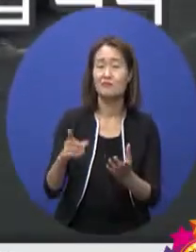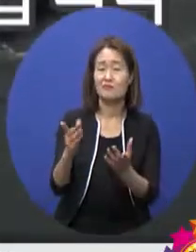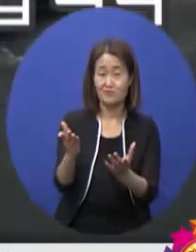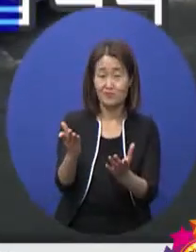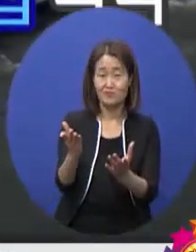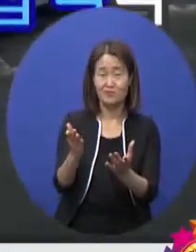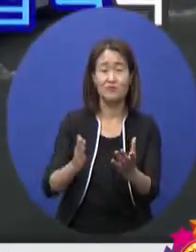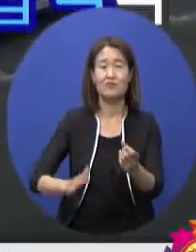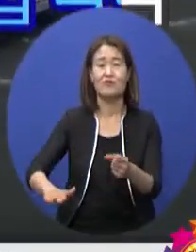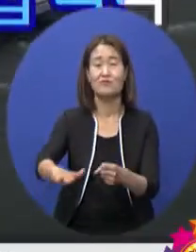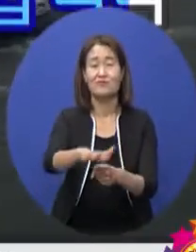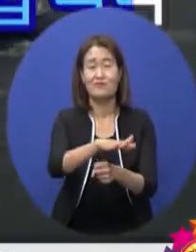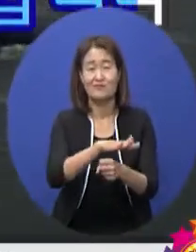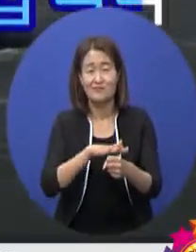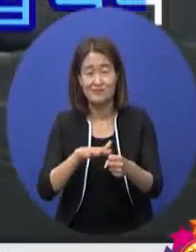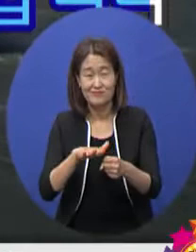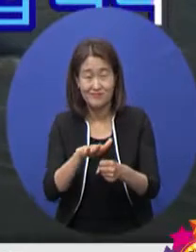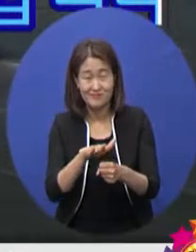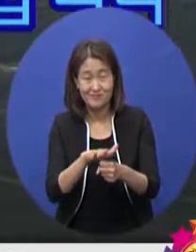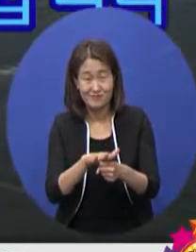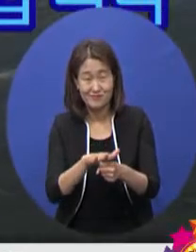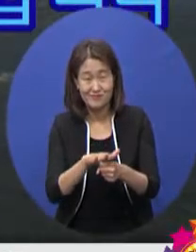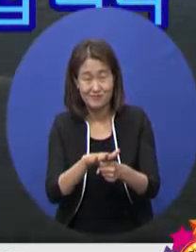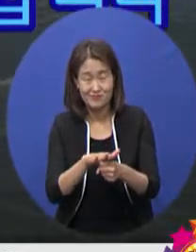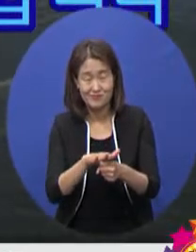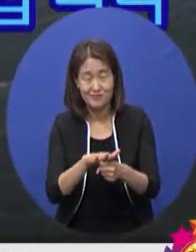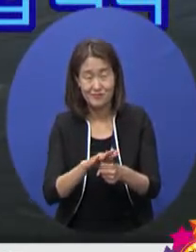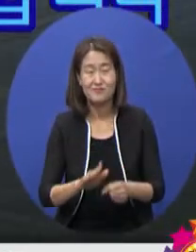그대를 사랑합니다